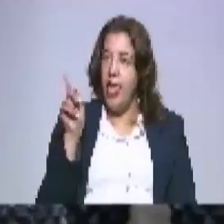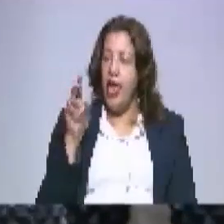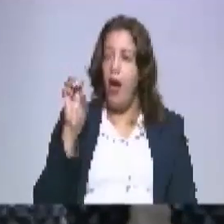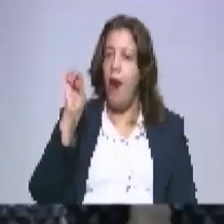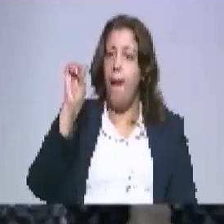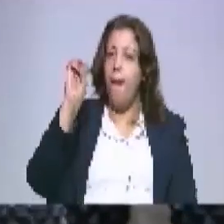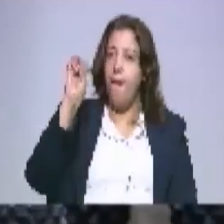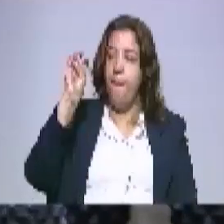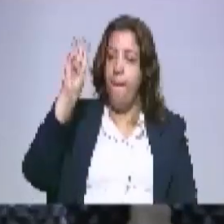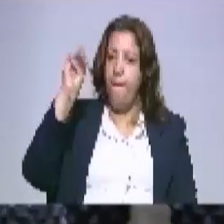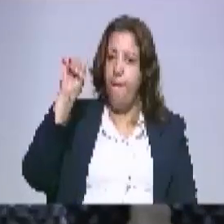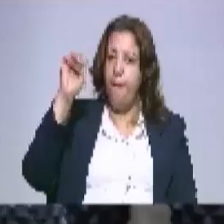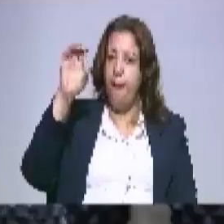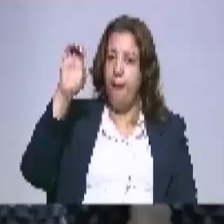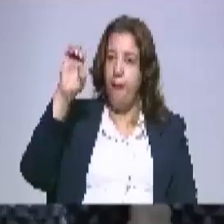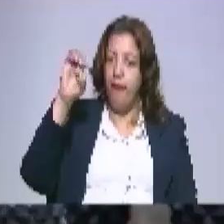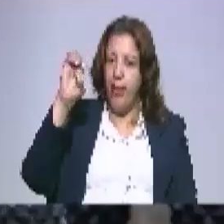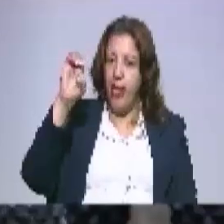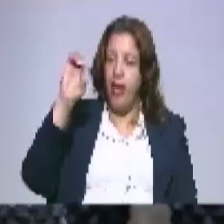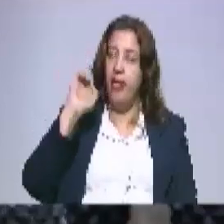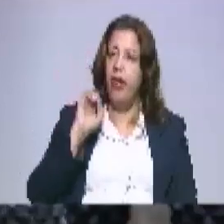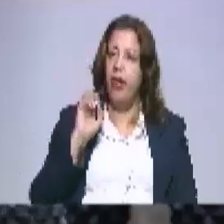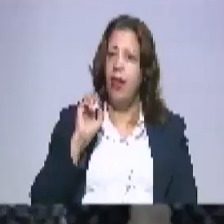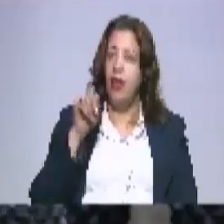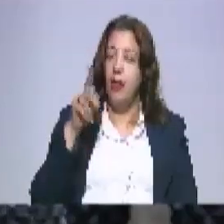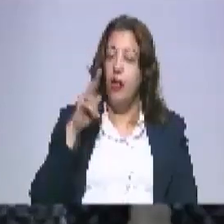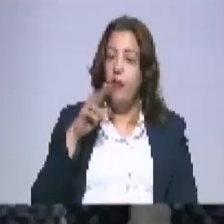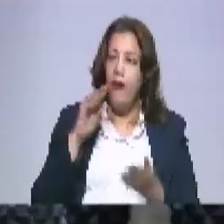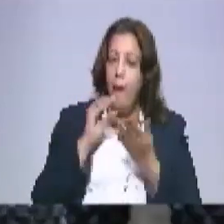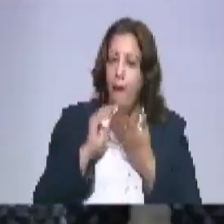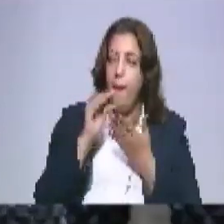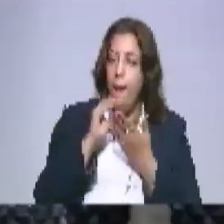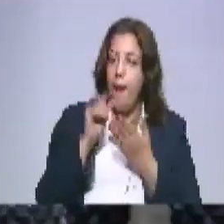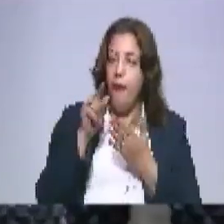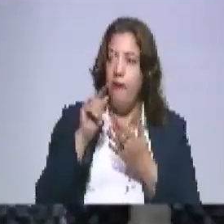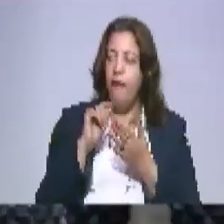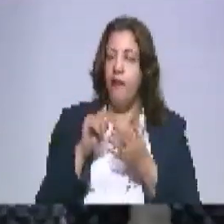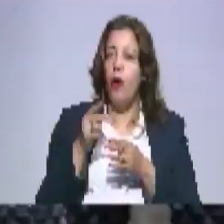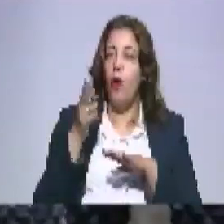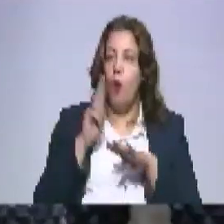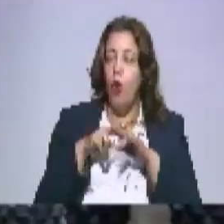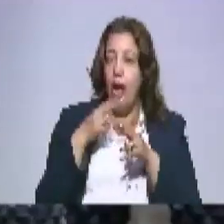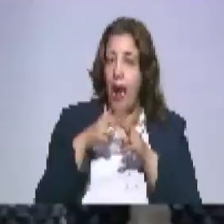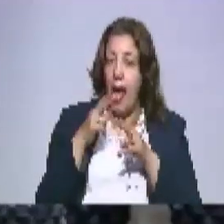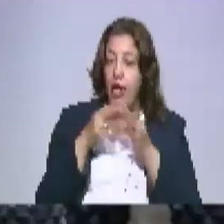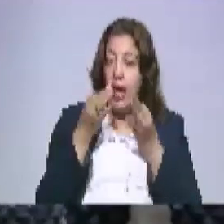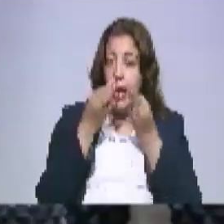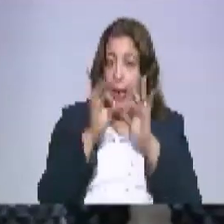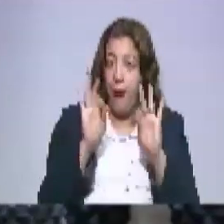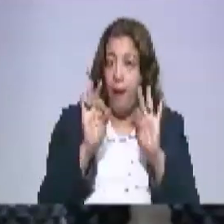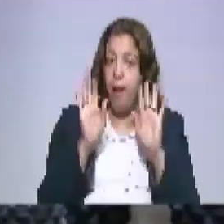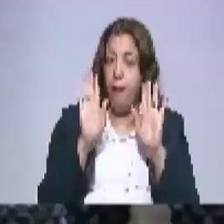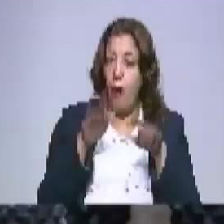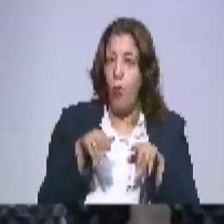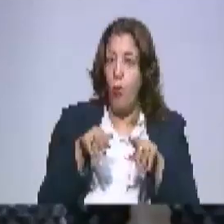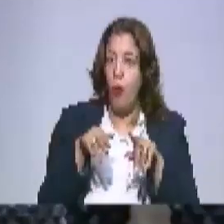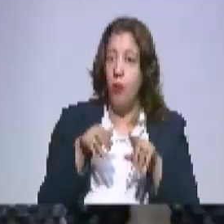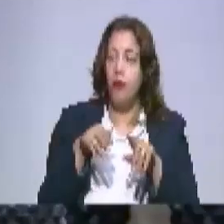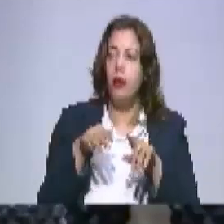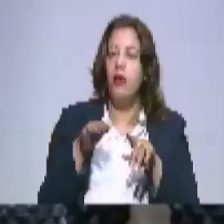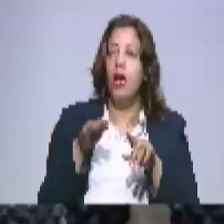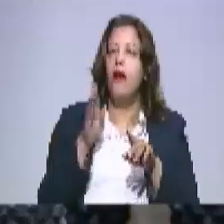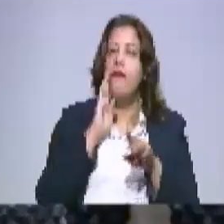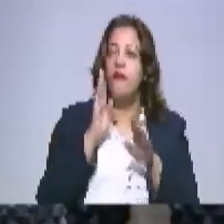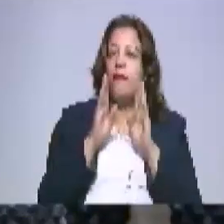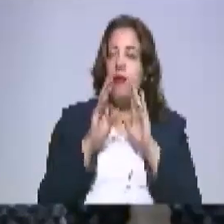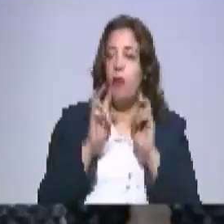وصفحه ميسات، مقاطع فيديو لكل حاجه لوحدها، وموجوده الحلقه كامله على بعض على الصفحتين